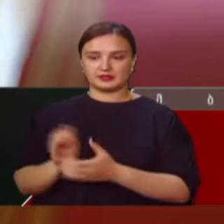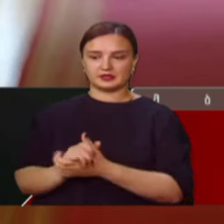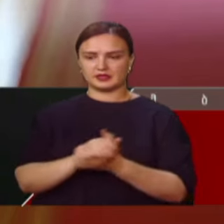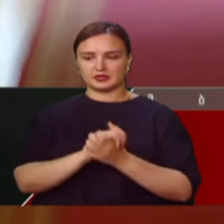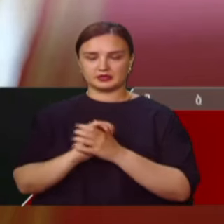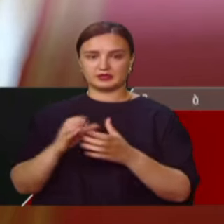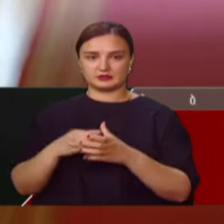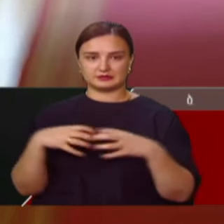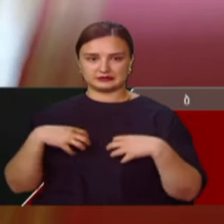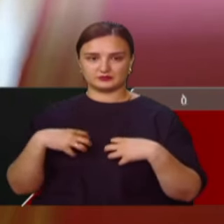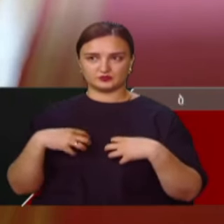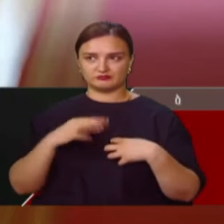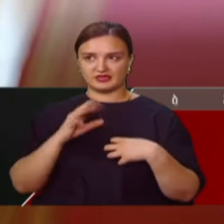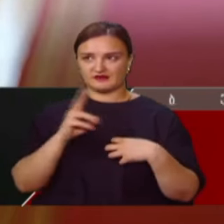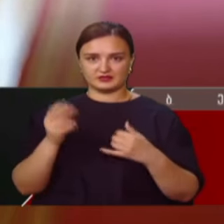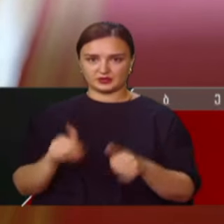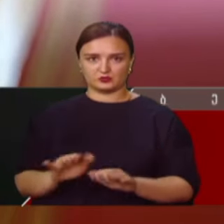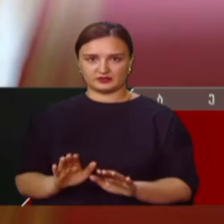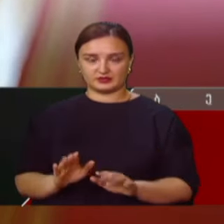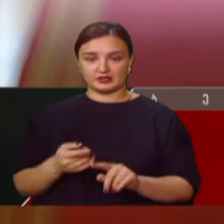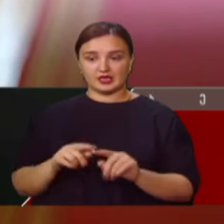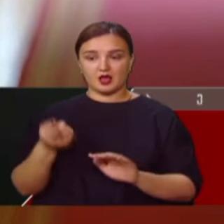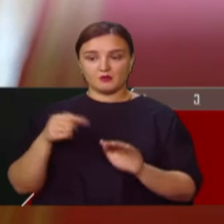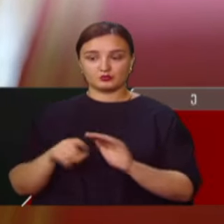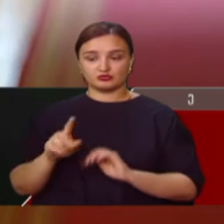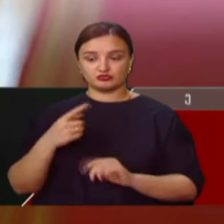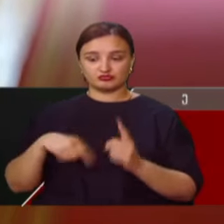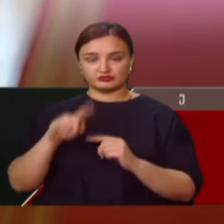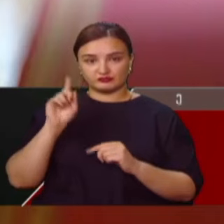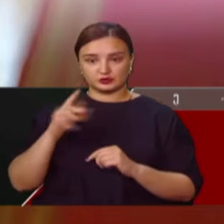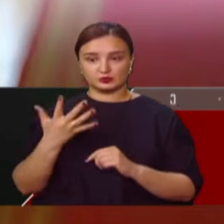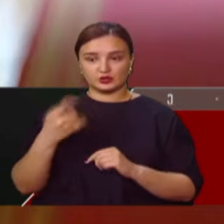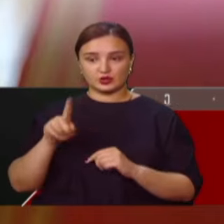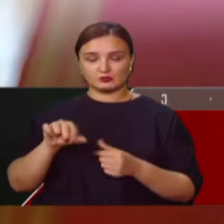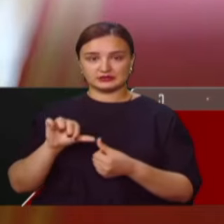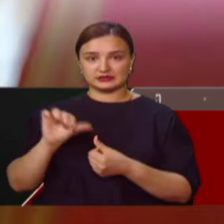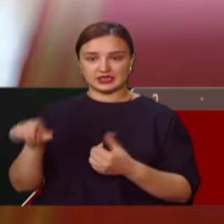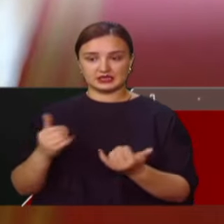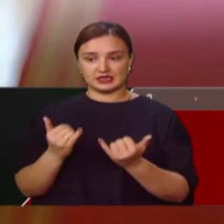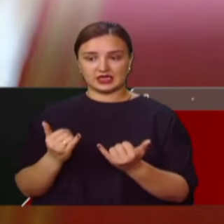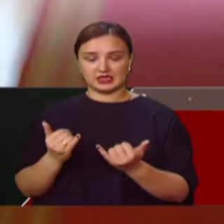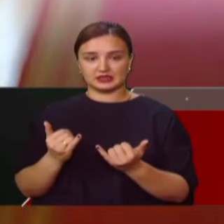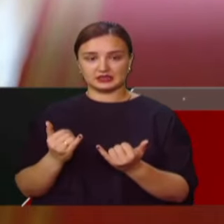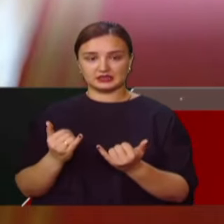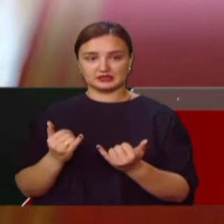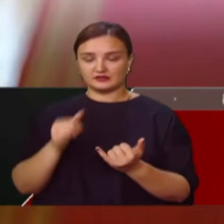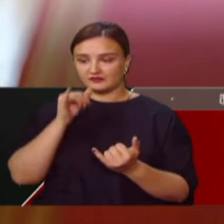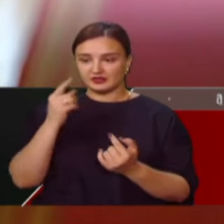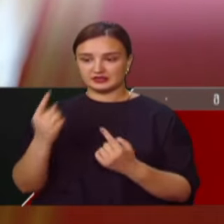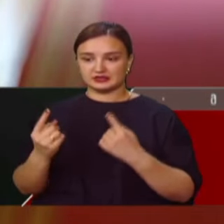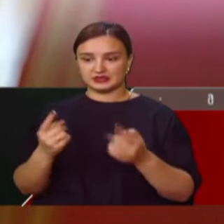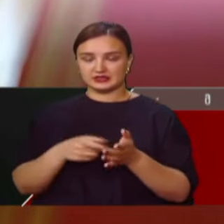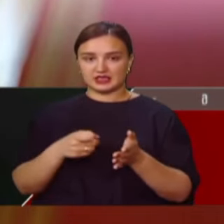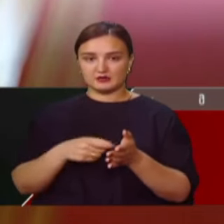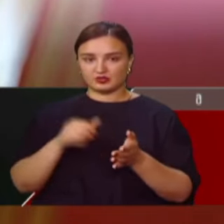გაერთიანებაც სამწუხაროდ არავის არ გაუკვირდება. გამომდინარე იქიდან, რომ ჩვენ ვიცით, რომ ხუთი ნომრის გარდა ამ ეტაპზე ვერცეთი